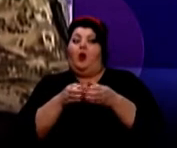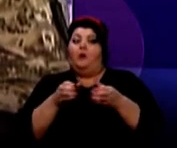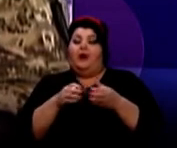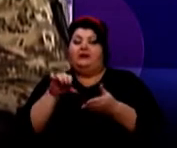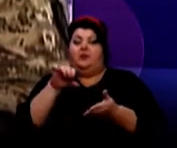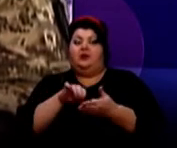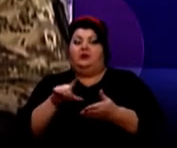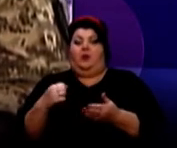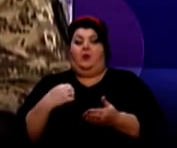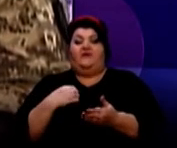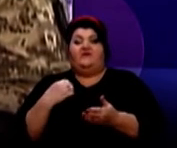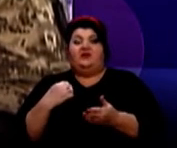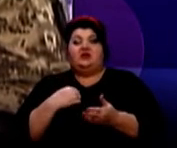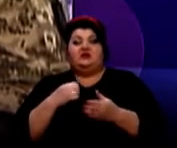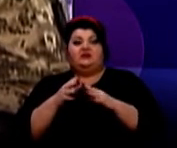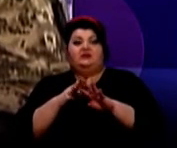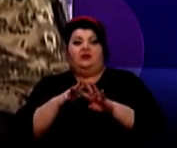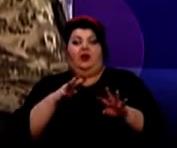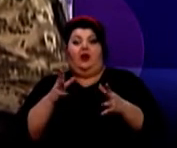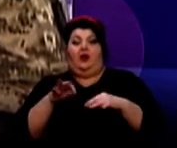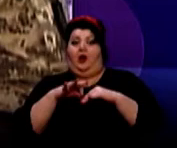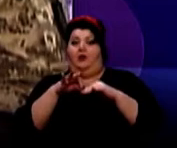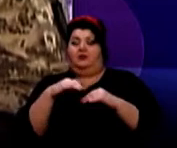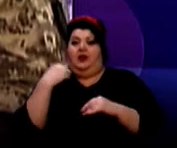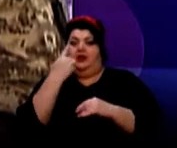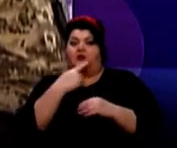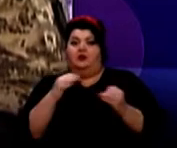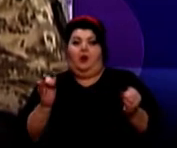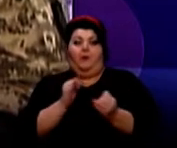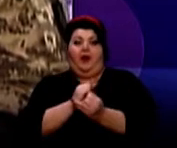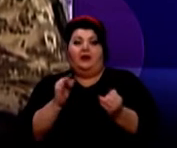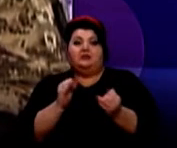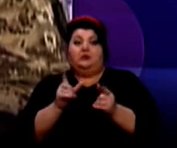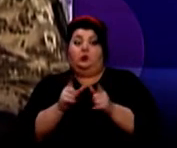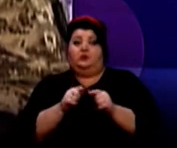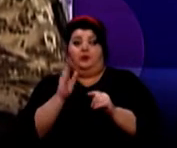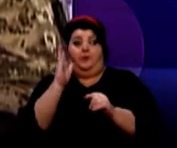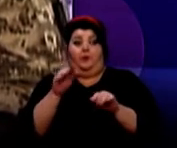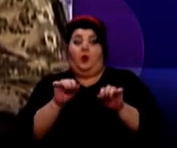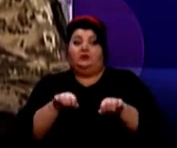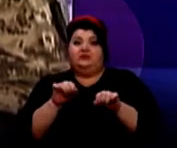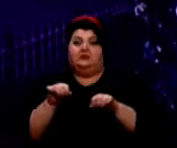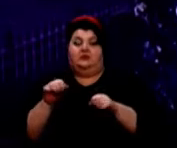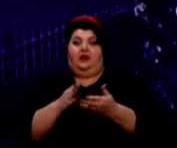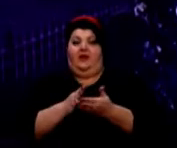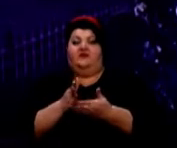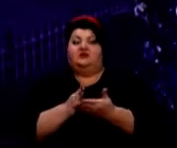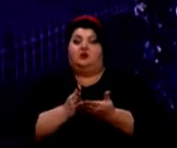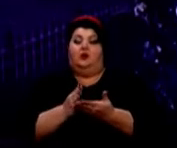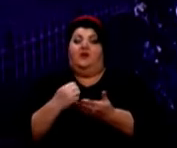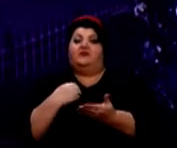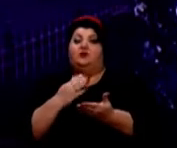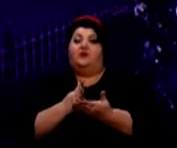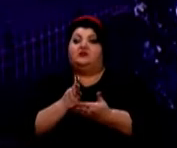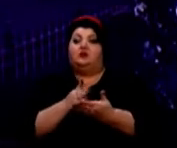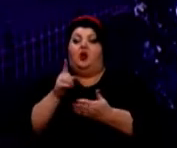який пройде індивідуальну бесіду з потенційним уже військовослужбовцем з той